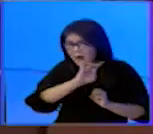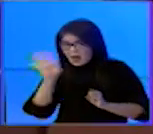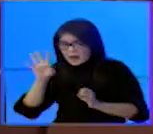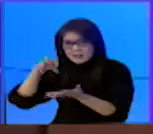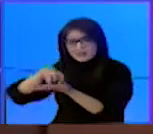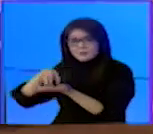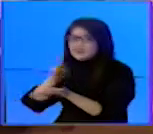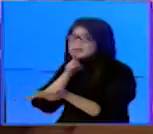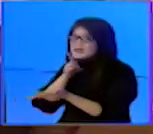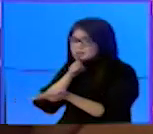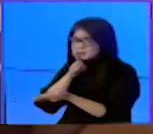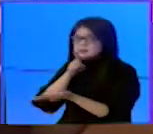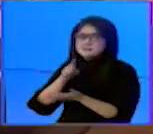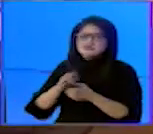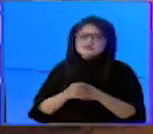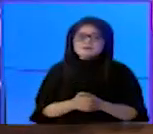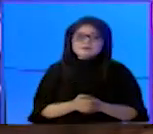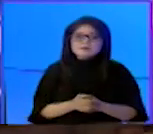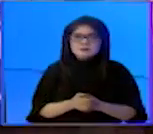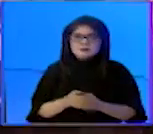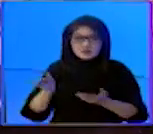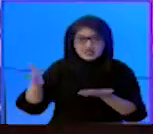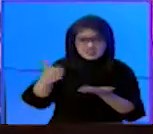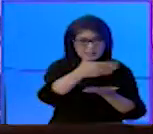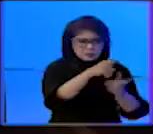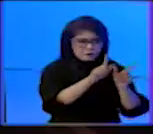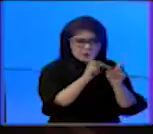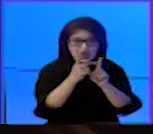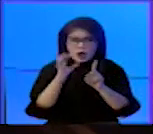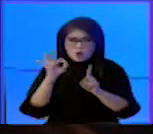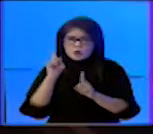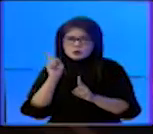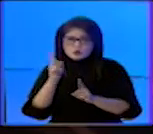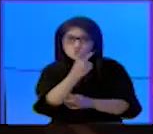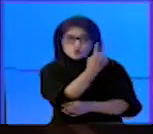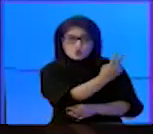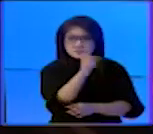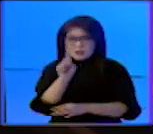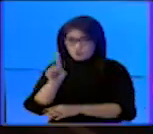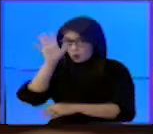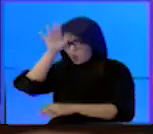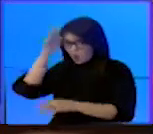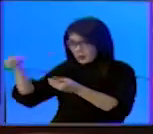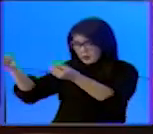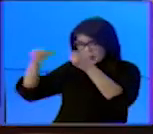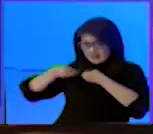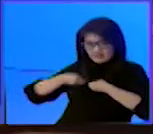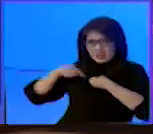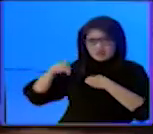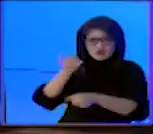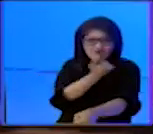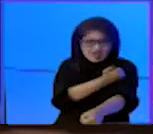Inggris. Data WHO terdapat 21 kandidat vaksin, namun baru 3 perusahaan yang menunjukkan perkembangan pesat,